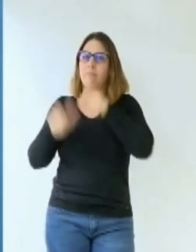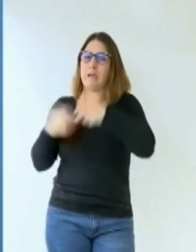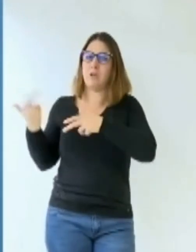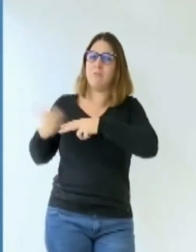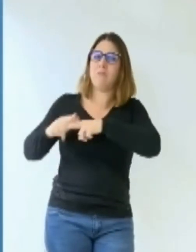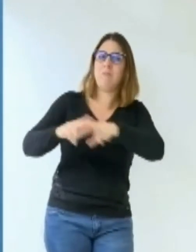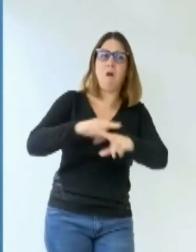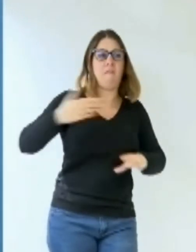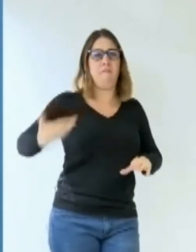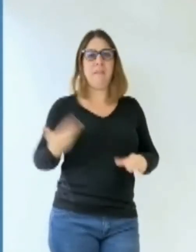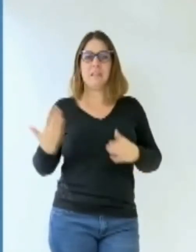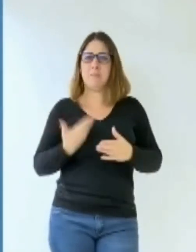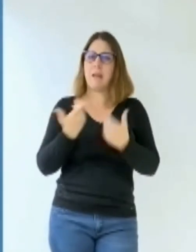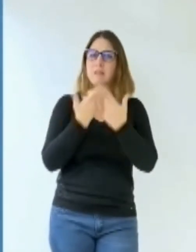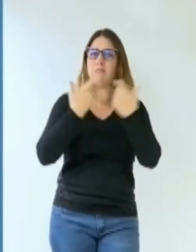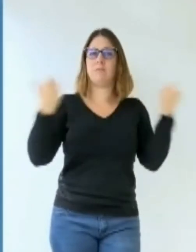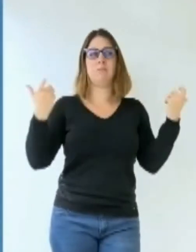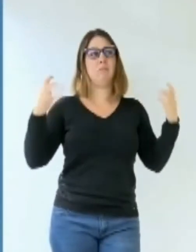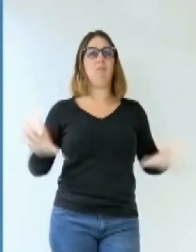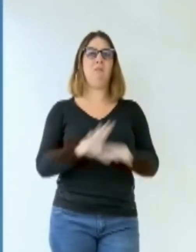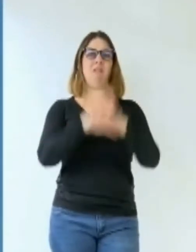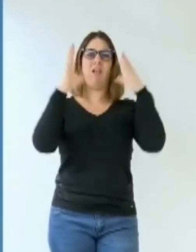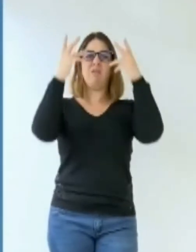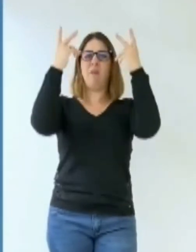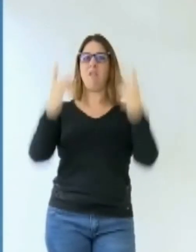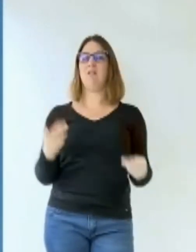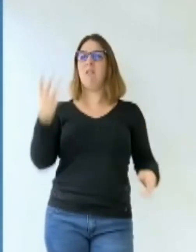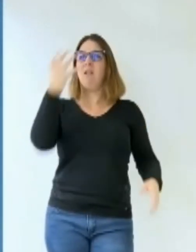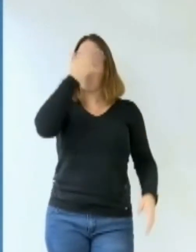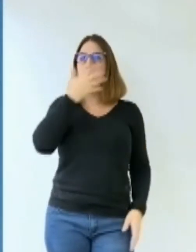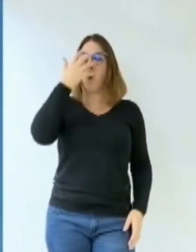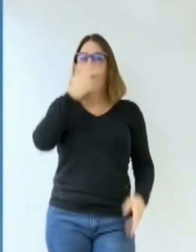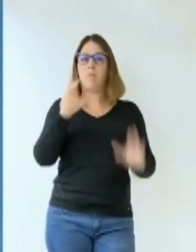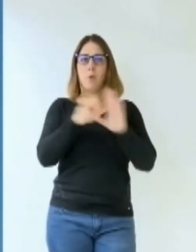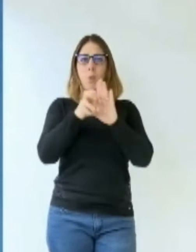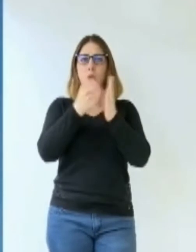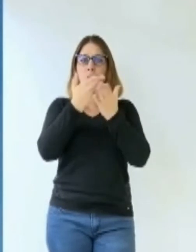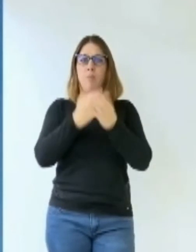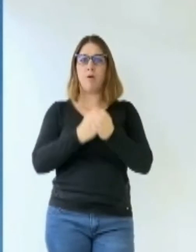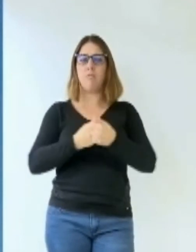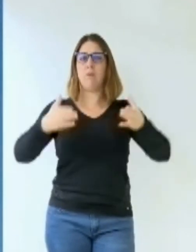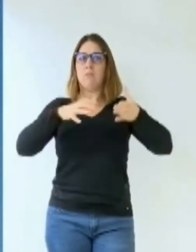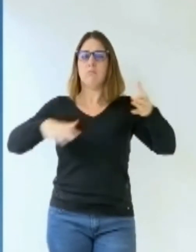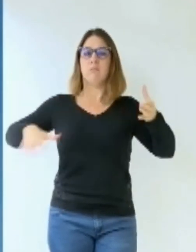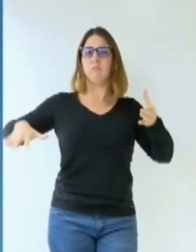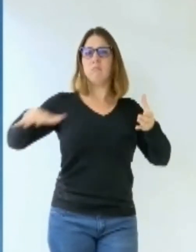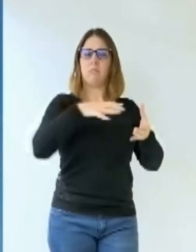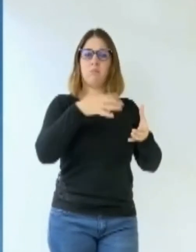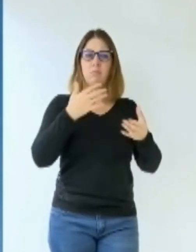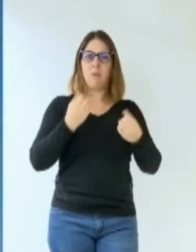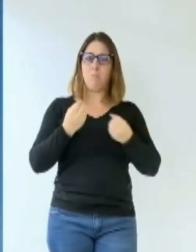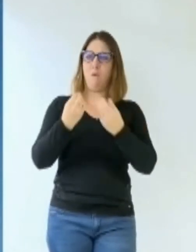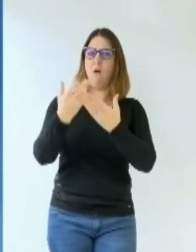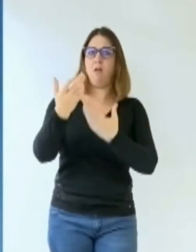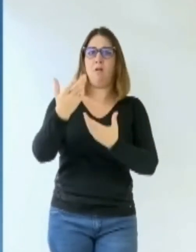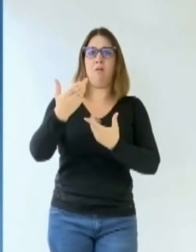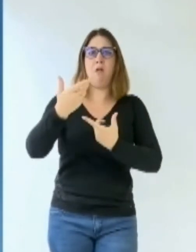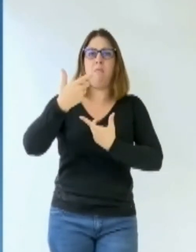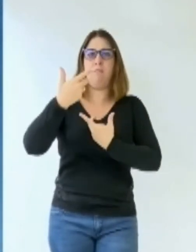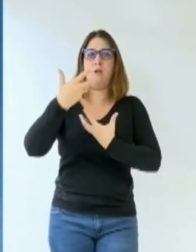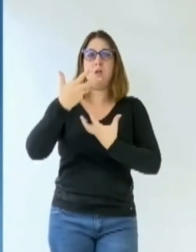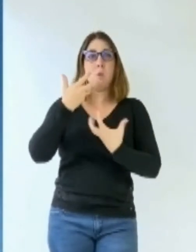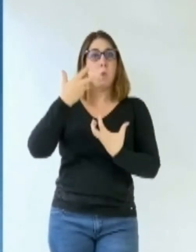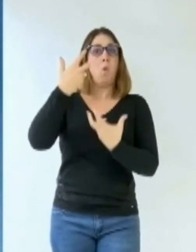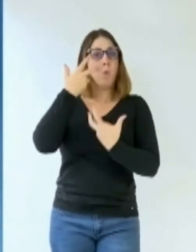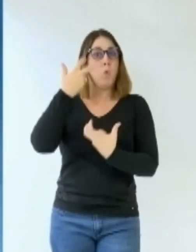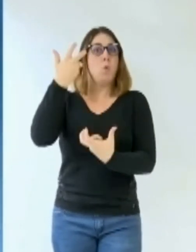nombreuses victimes, donnant à nouveau une image désastreuse de notre métropole, nuisant considérablement à son attractivité et pesant